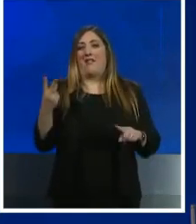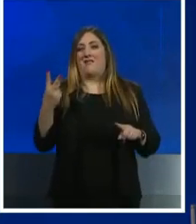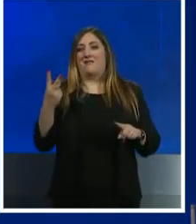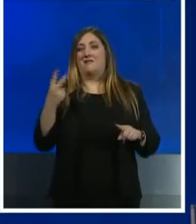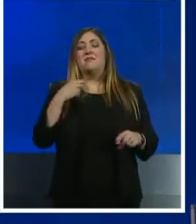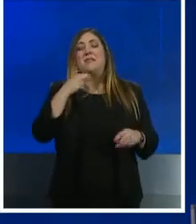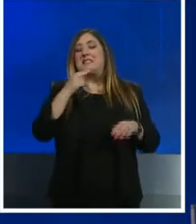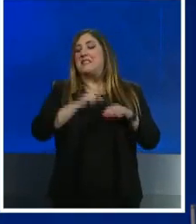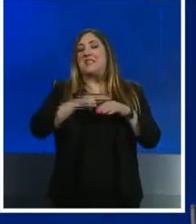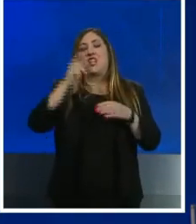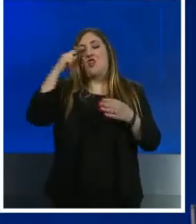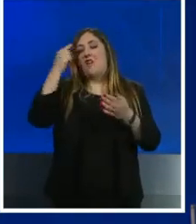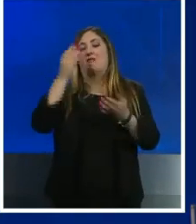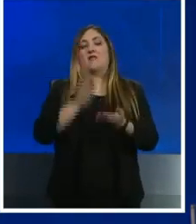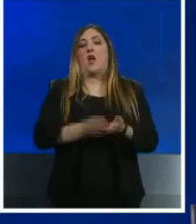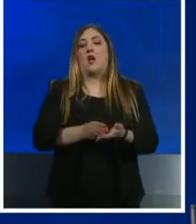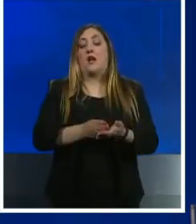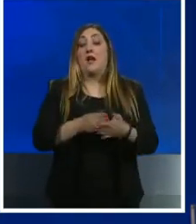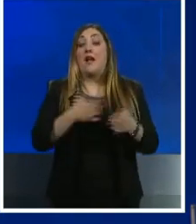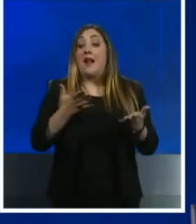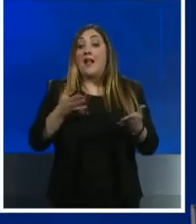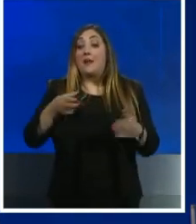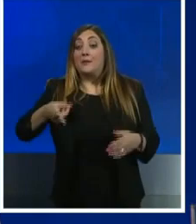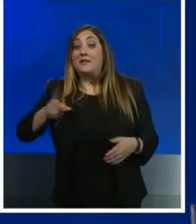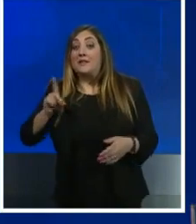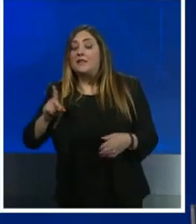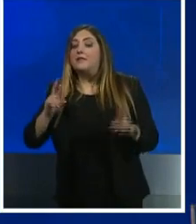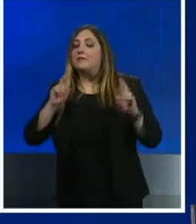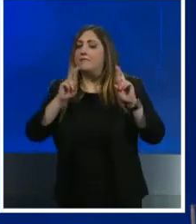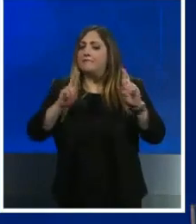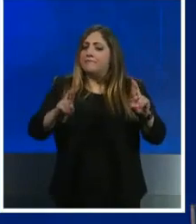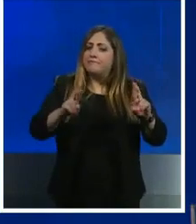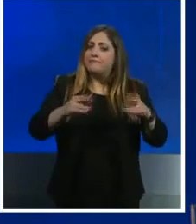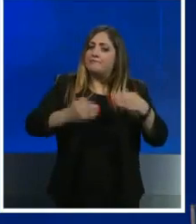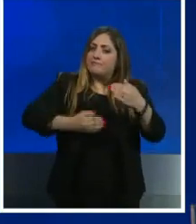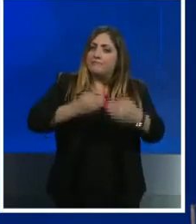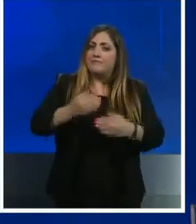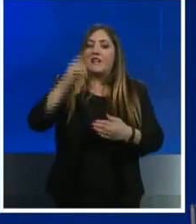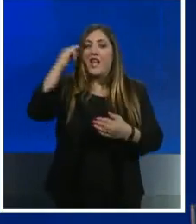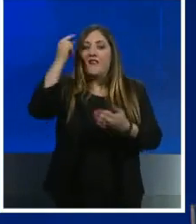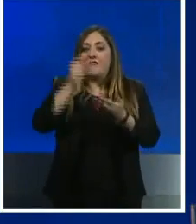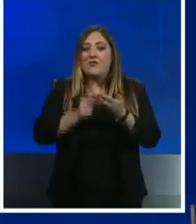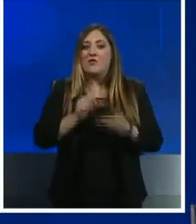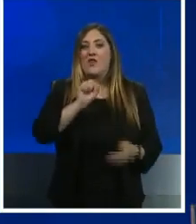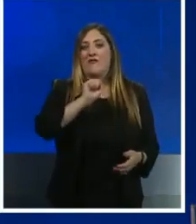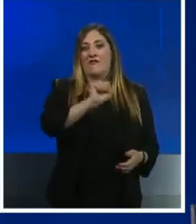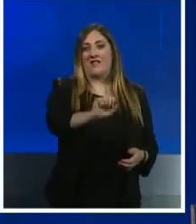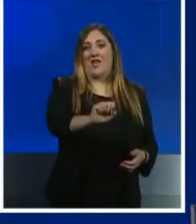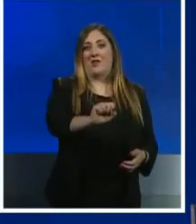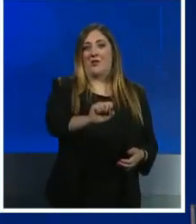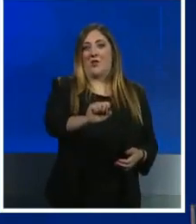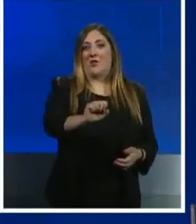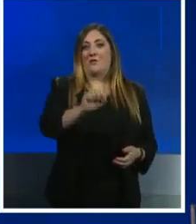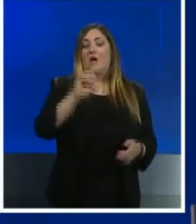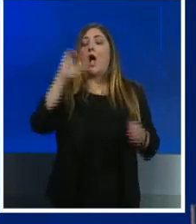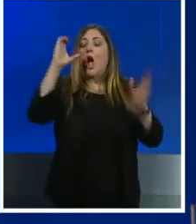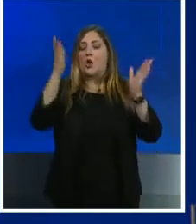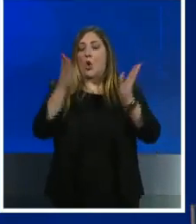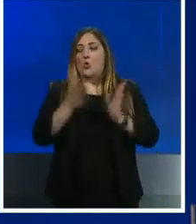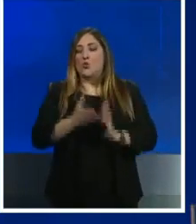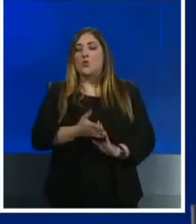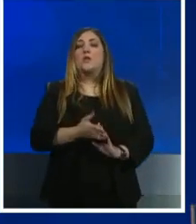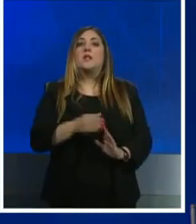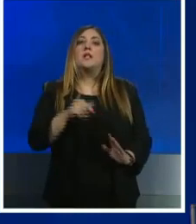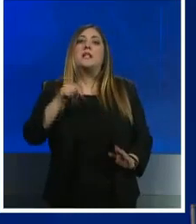juri verità u tama. Il-fiduċja inħalluha f'idejkom, id-differenza sa nagħlaq,